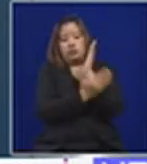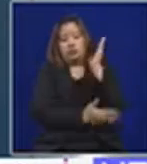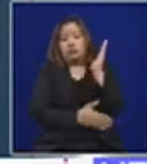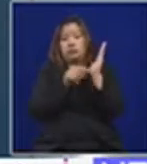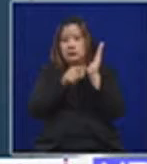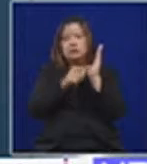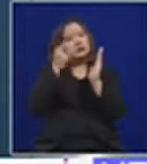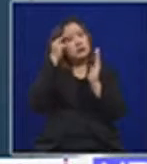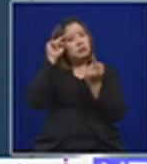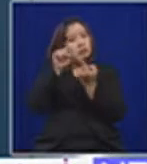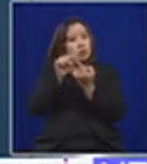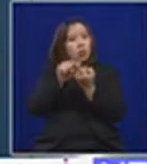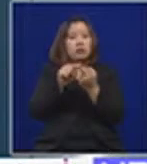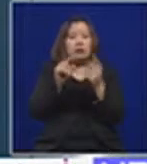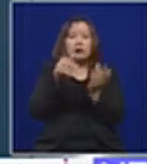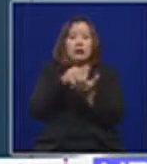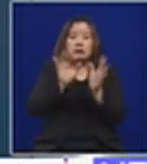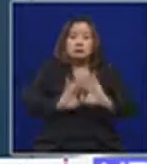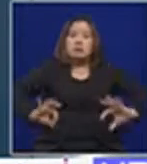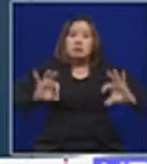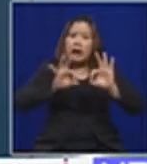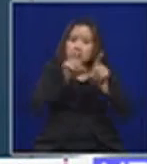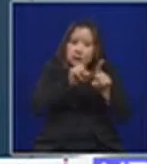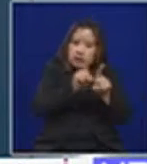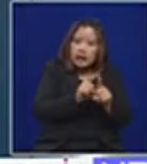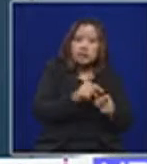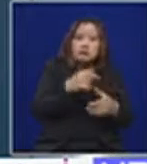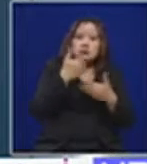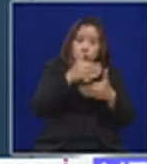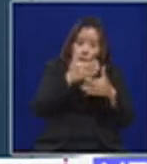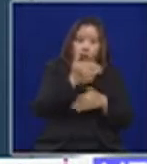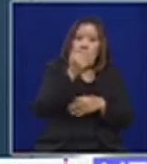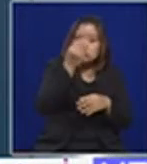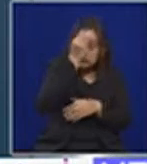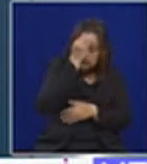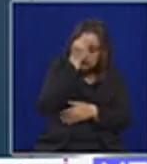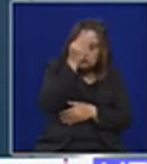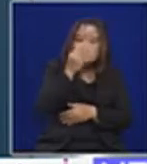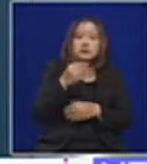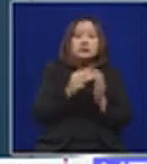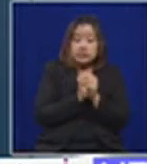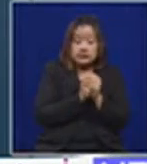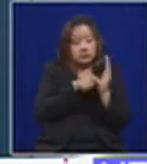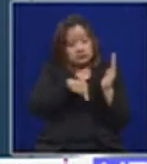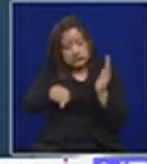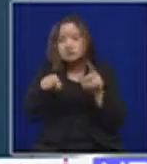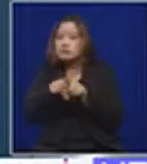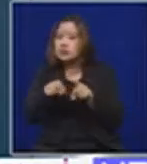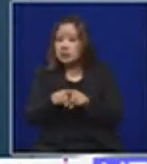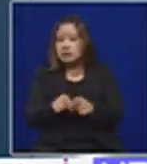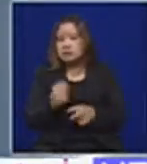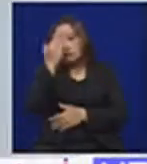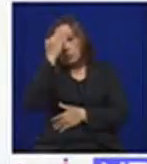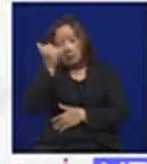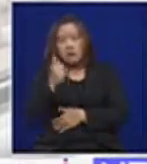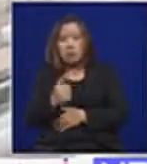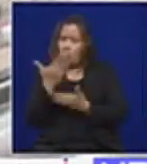ยที่ผมคิดว่าไม่ได้แพ้จีนเลยเพราะช่องว่างเนี่ยมันมีเยอะมากแล้วก็กำลังซื้อนี่สูงม